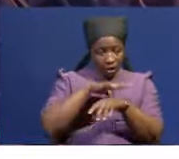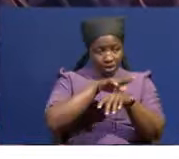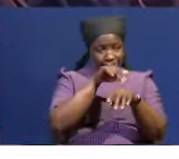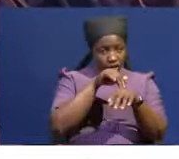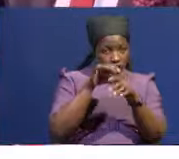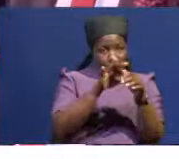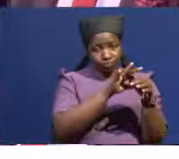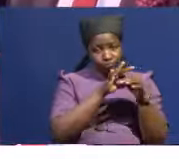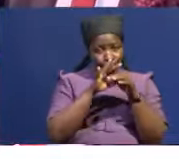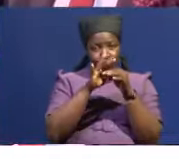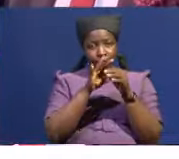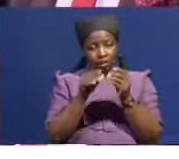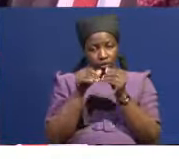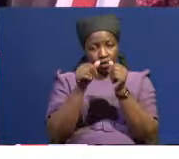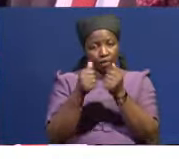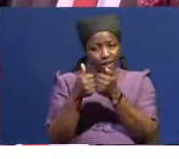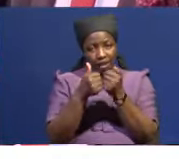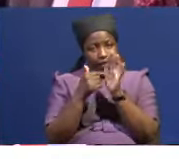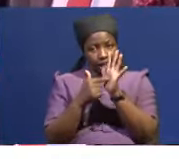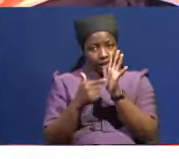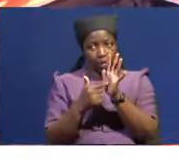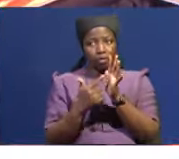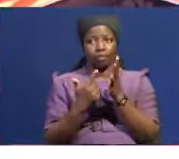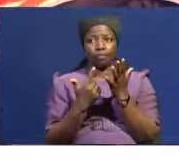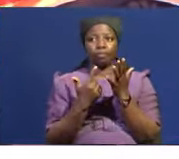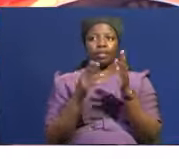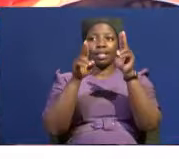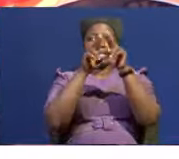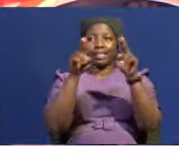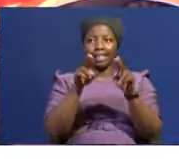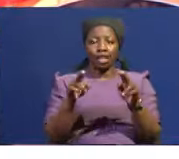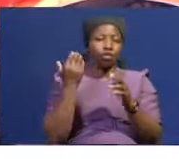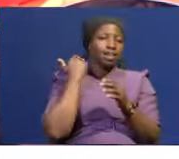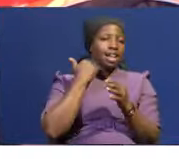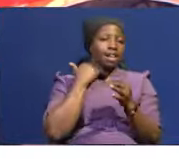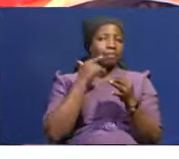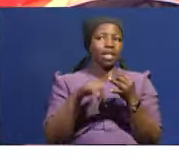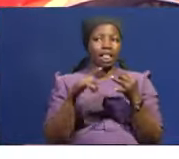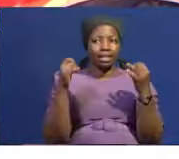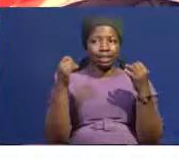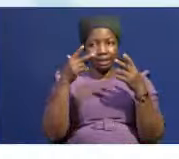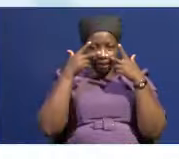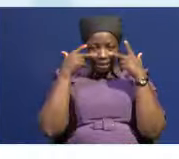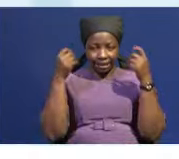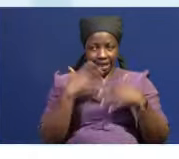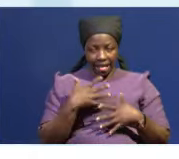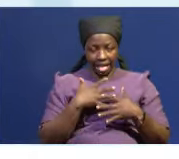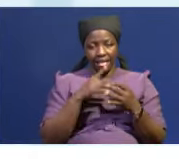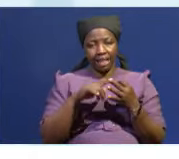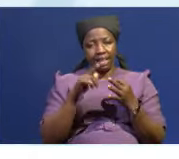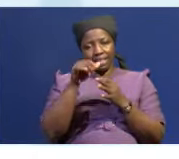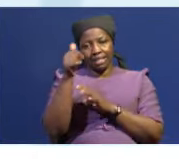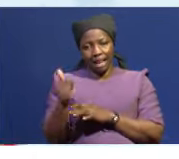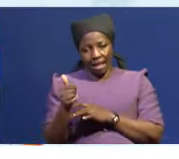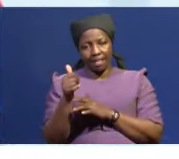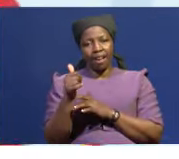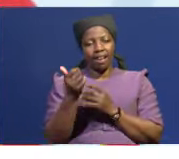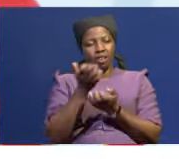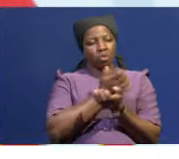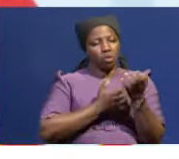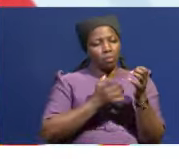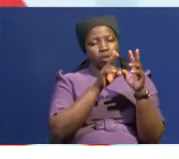vile uhalifu wa kimataifa, ugaidi na ukosefu wa amani unaosababishwa na migogoro ya kiuchumi. The security challenges we face